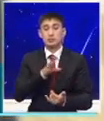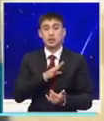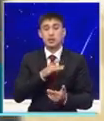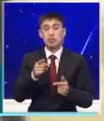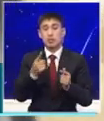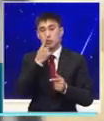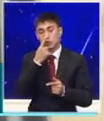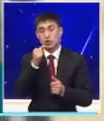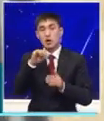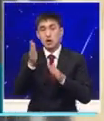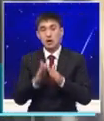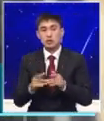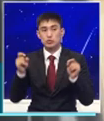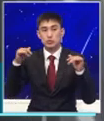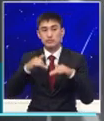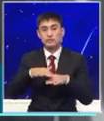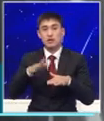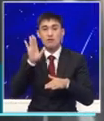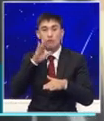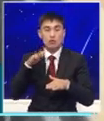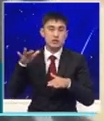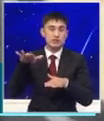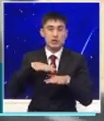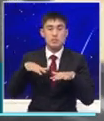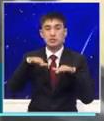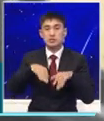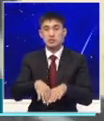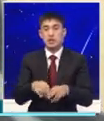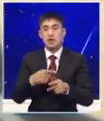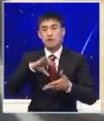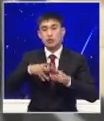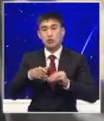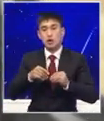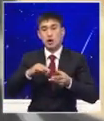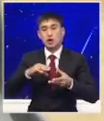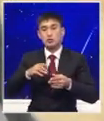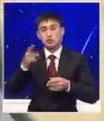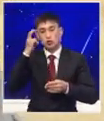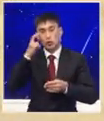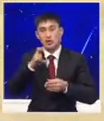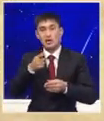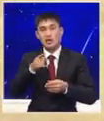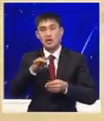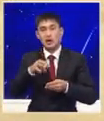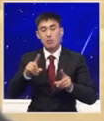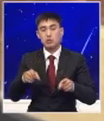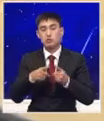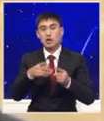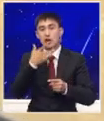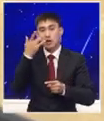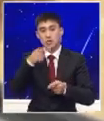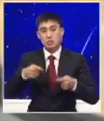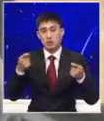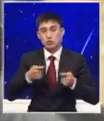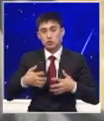подножия горы. Сюда стекают талые воды со всей местности. В итоге образуется грязь, черная глина. К тому же летом здесь пастухи